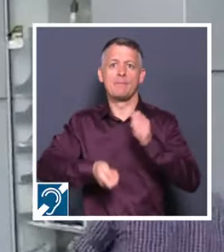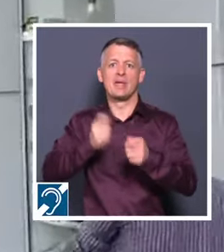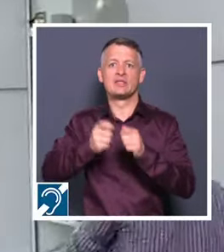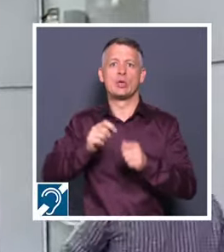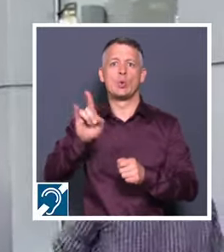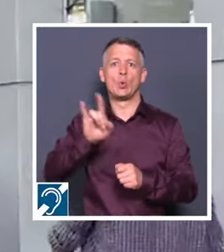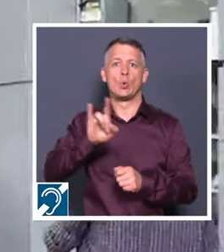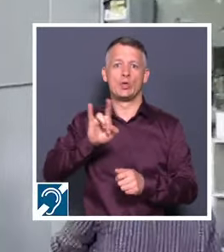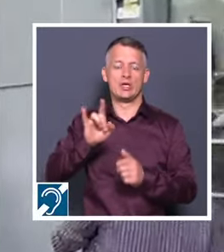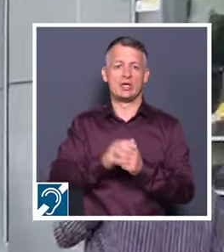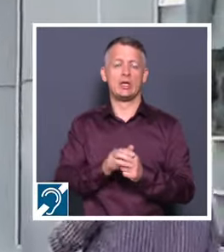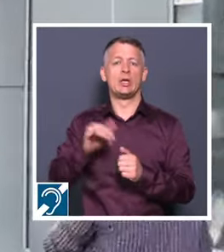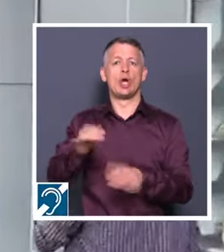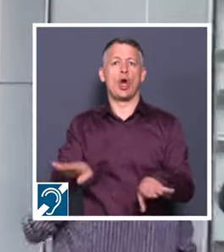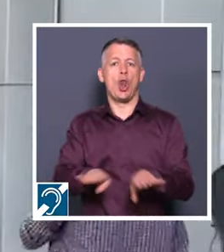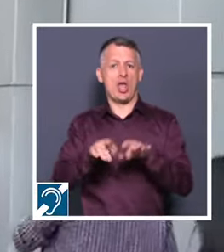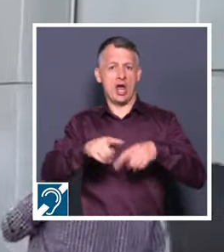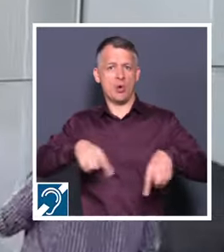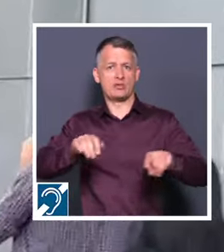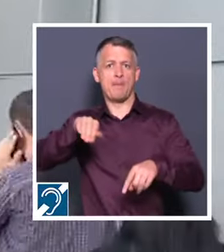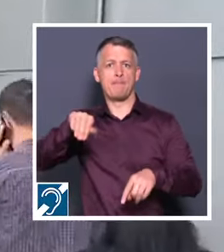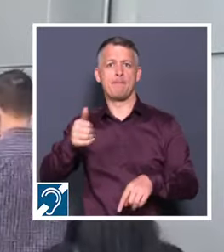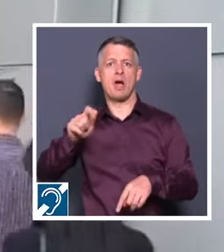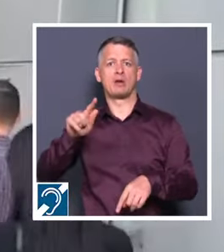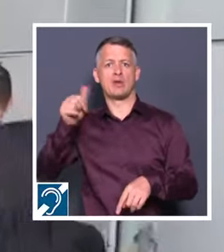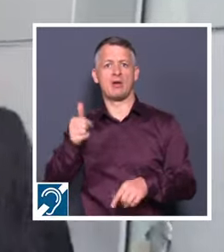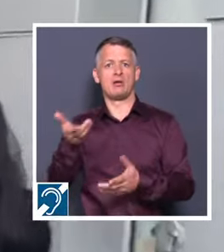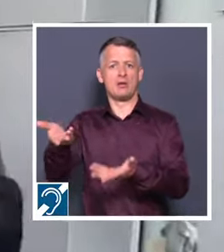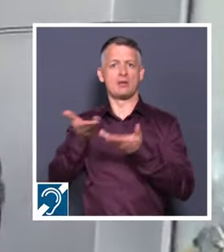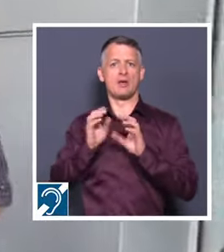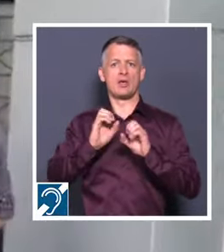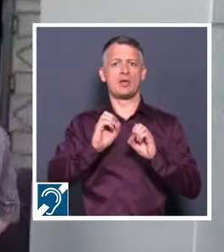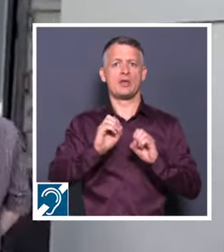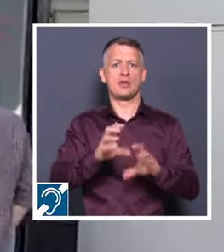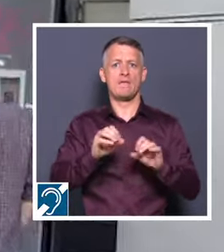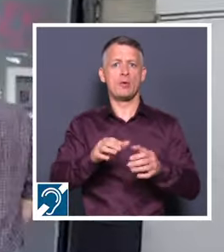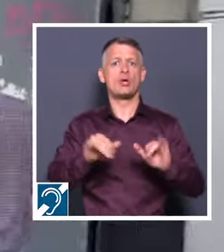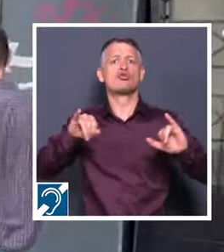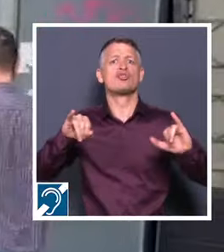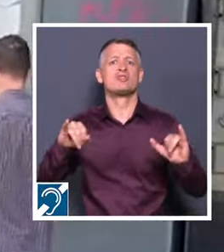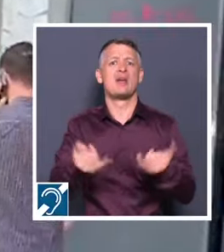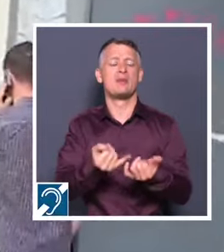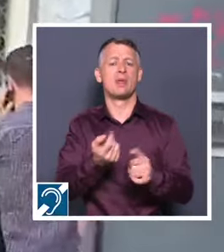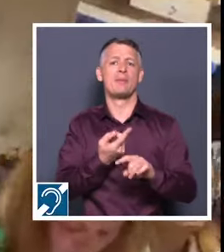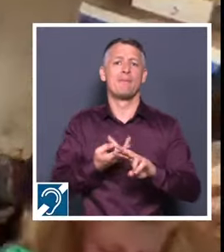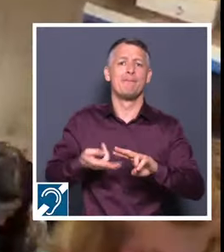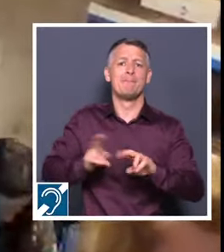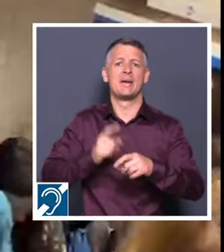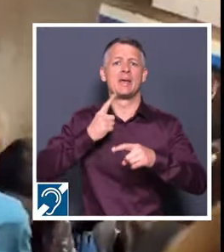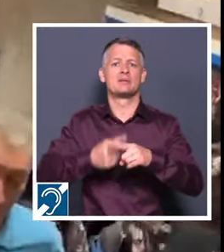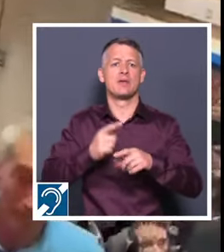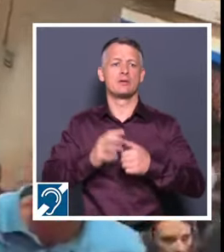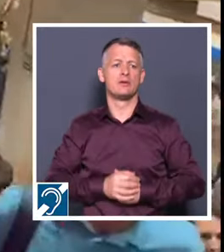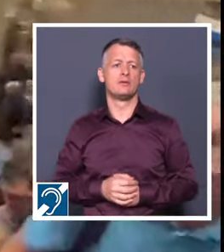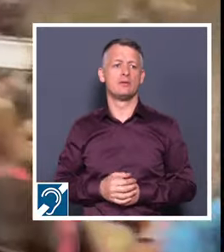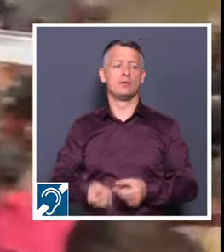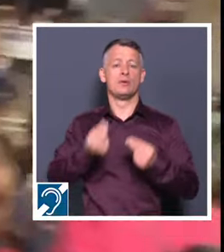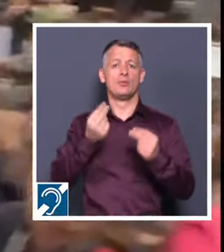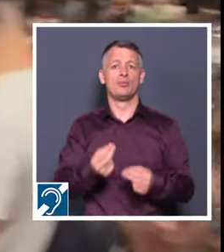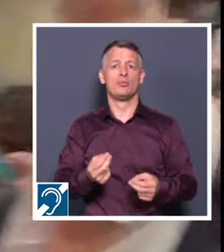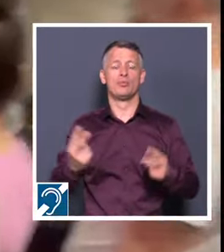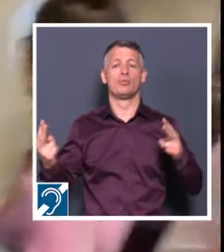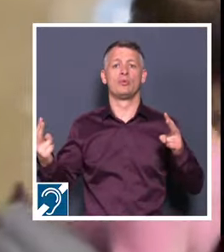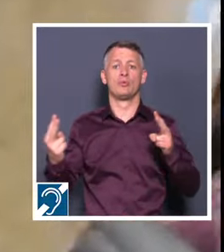mea, Magda Costache, vine cu mai multe informații. Bine te-am regăsit, Magda. Ce s-a întâmplat mai exact? Am găsit, a